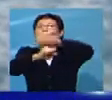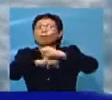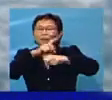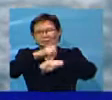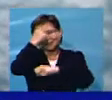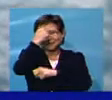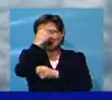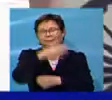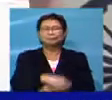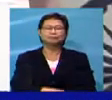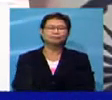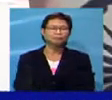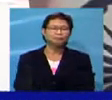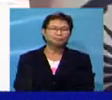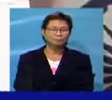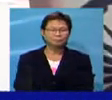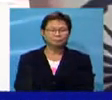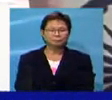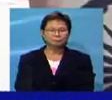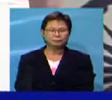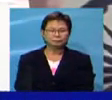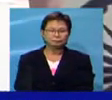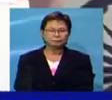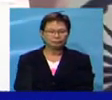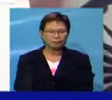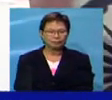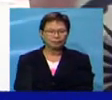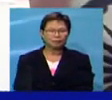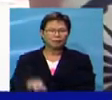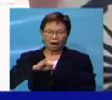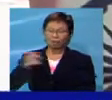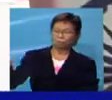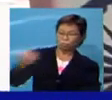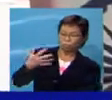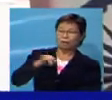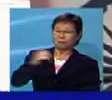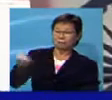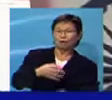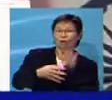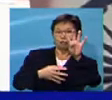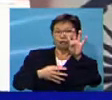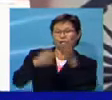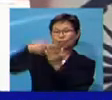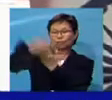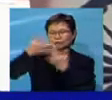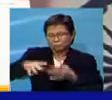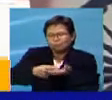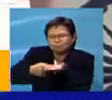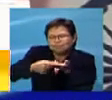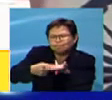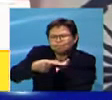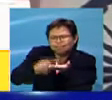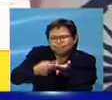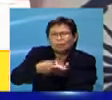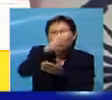di India I'm told at the moment four projects are be negotiated the